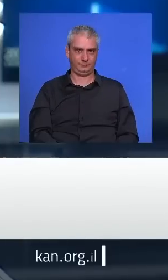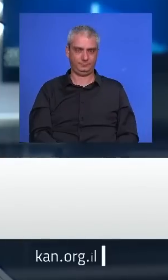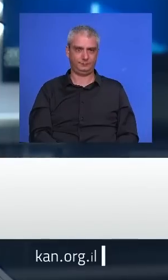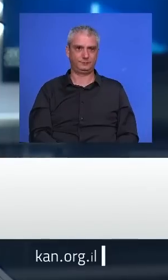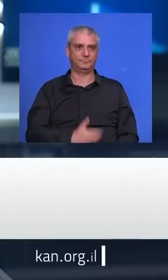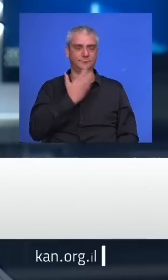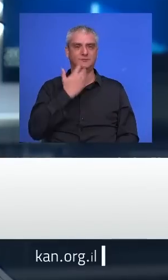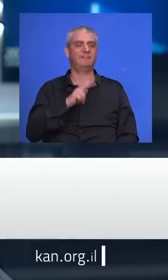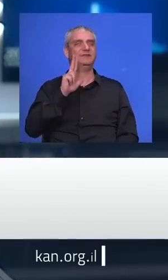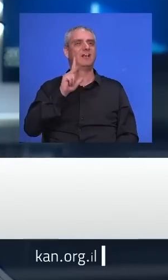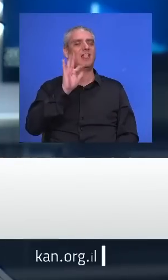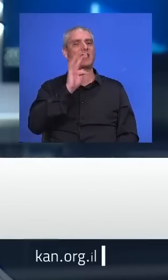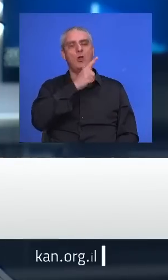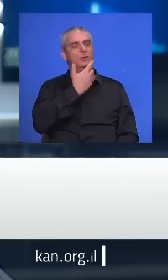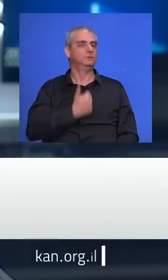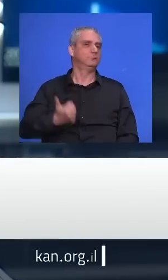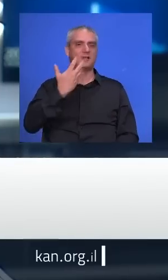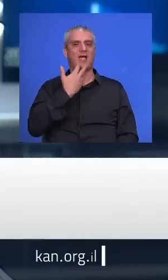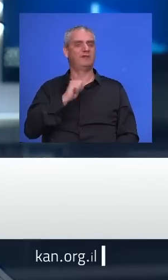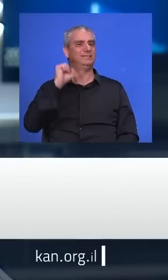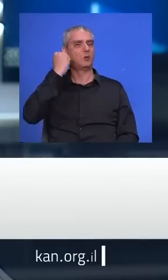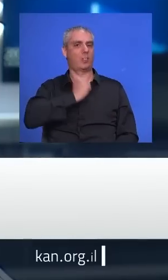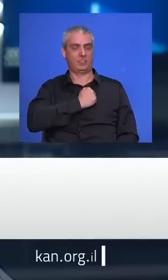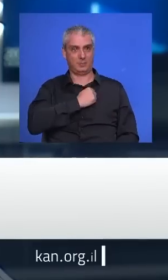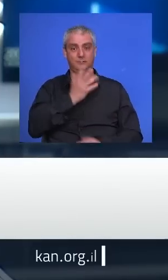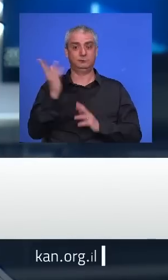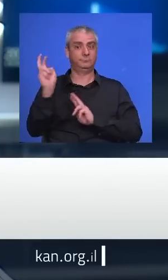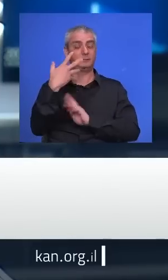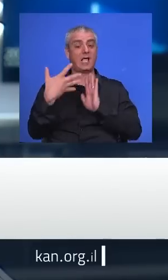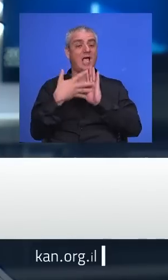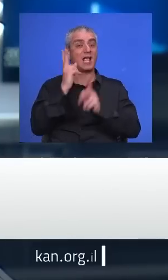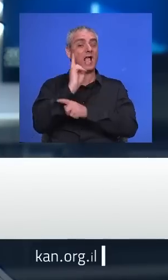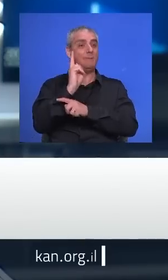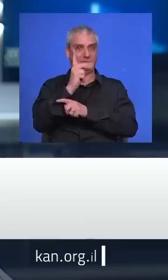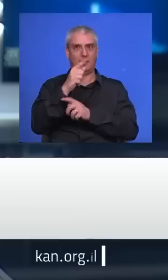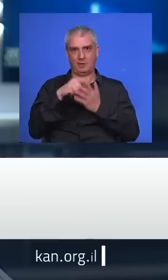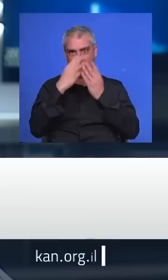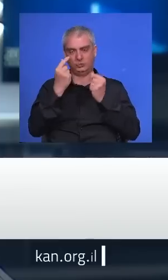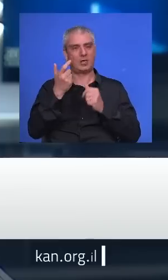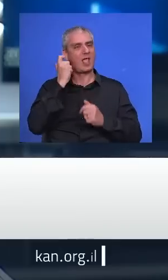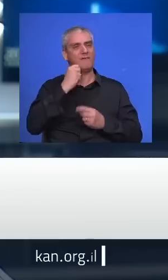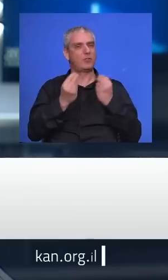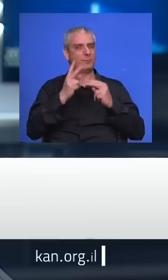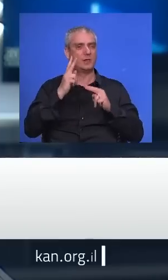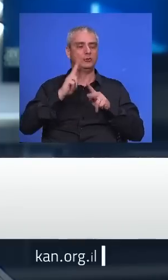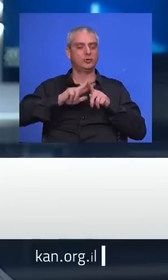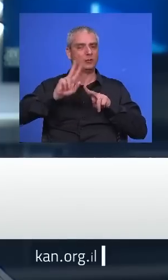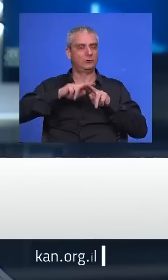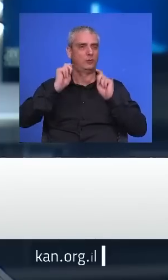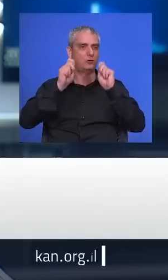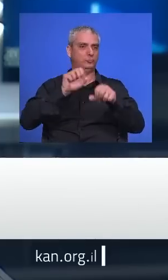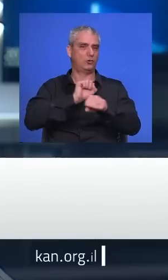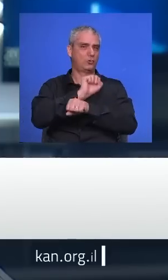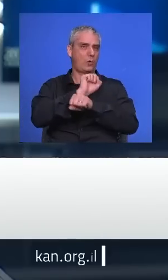טאו מבחירי הרבנים בציונות הדתית נחקר היום בהזהרה בחשד לעבירות מין. זה קורה שלושה חודשים אחרי שהוגשו נגדו